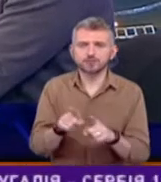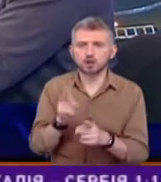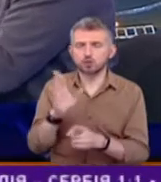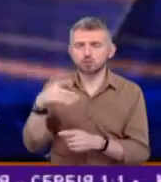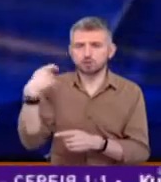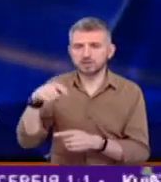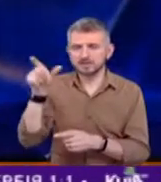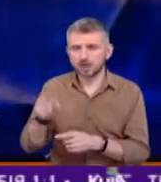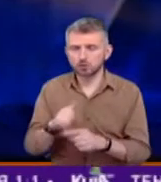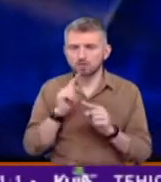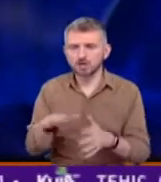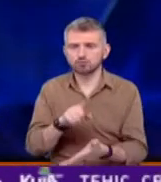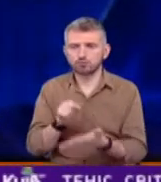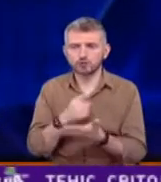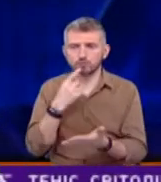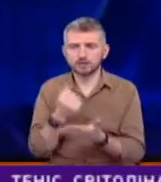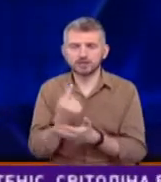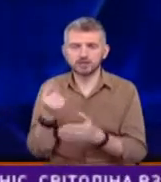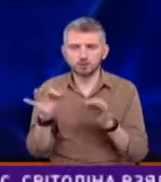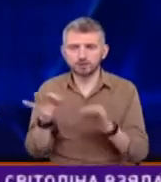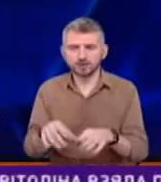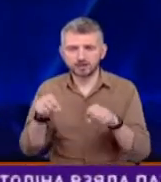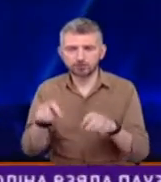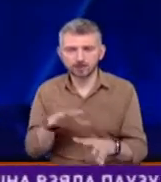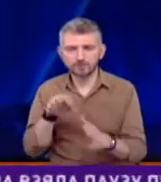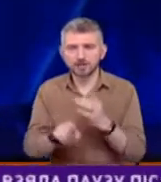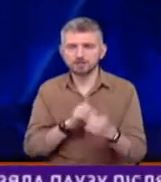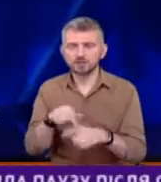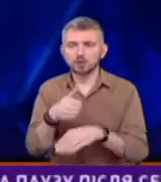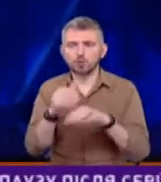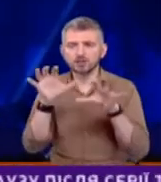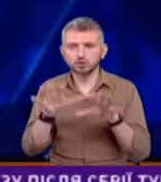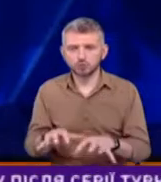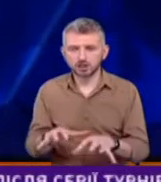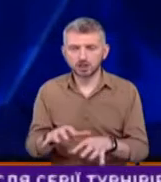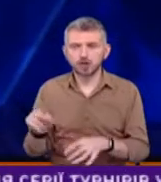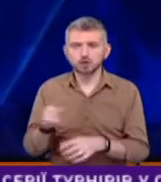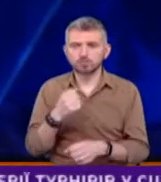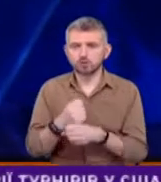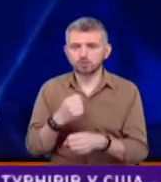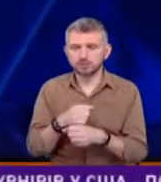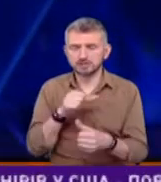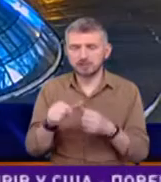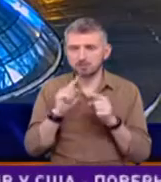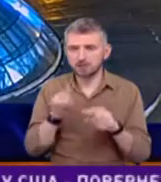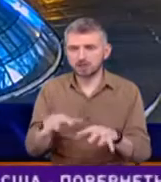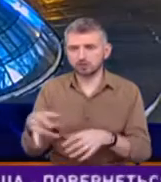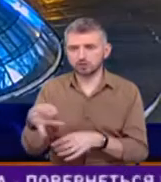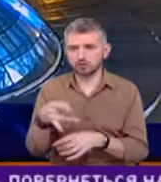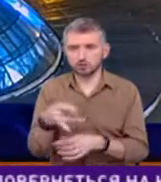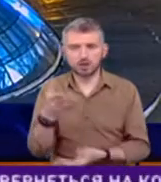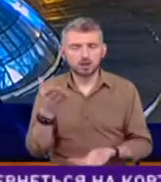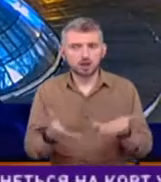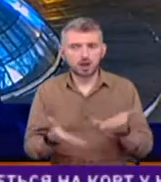президентом, парламент повинен ухвалити єдино вірне рішення і внести зміни до Конституції, щоб зробити саме парламентську республіку. Але